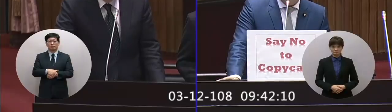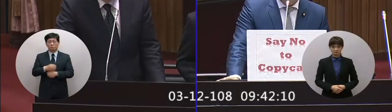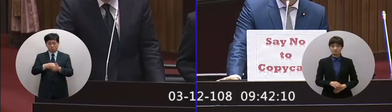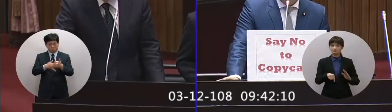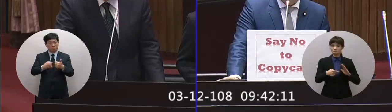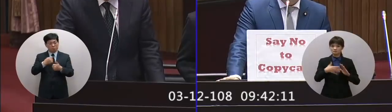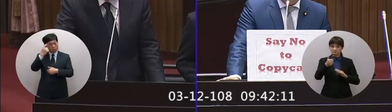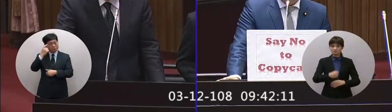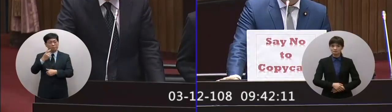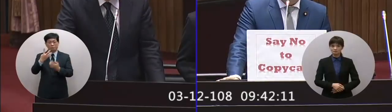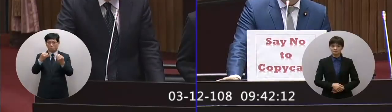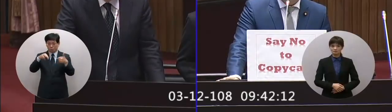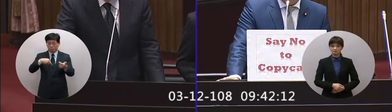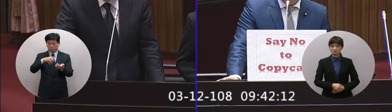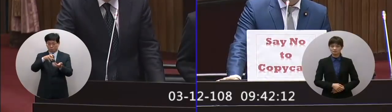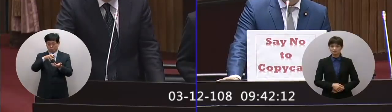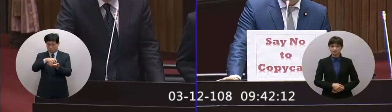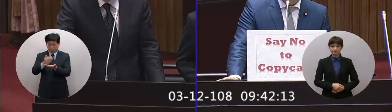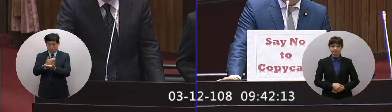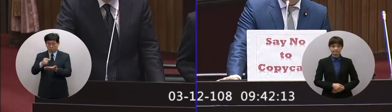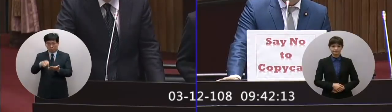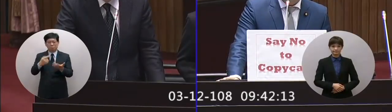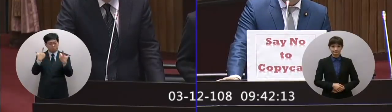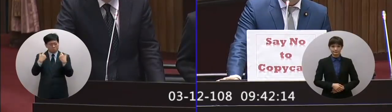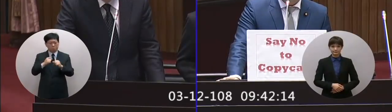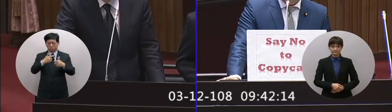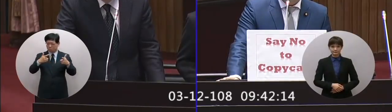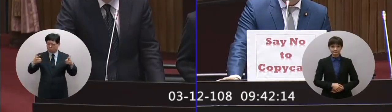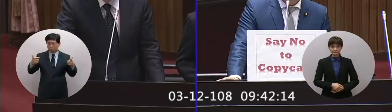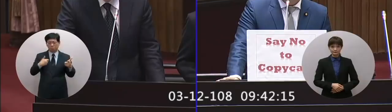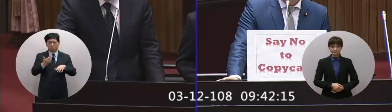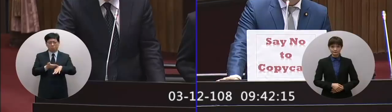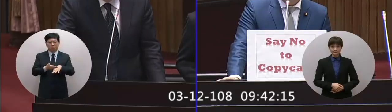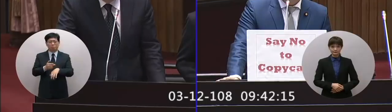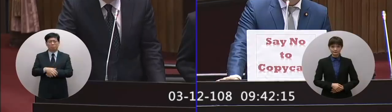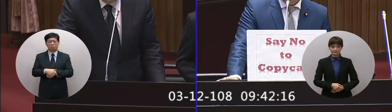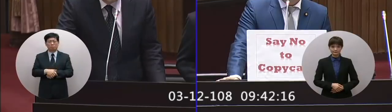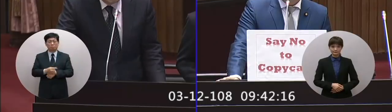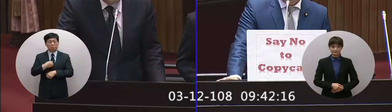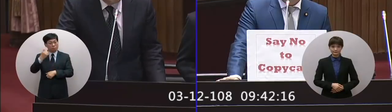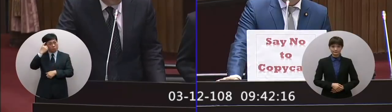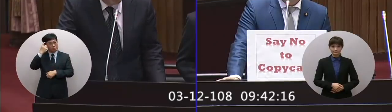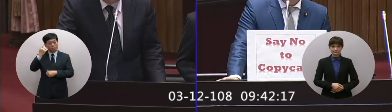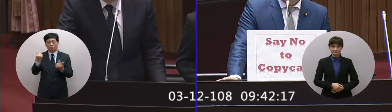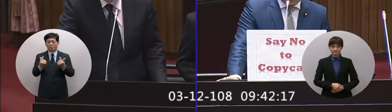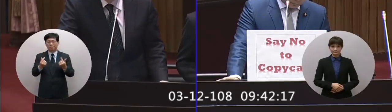我也想，哎，数位认证上面有很多种的数位认证的方式，所以我想，